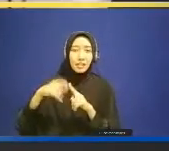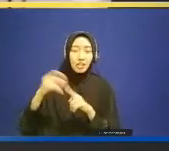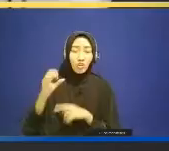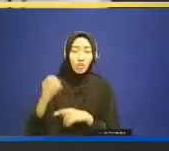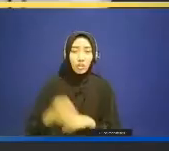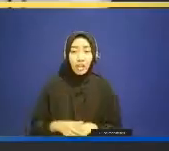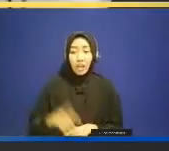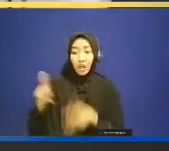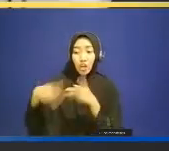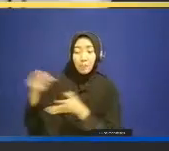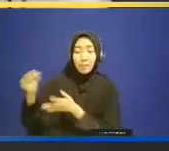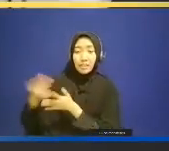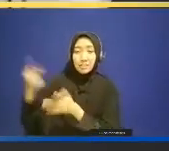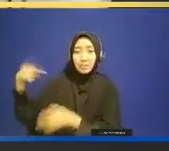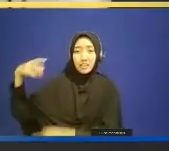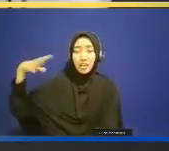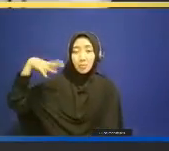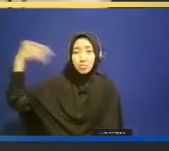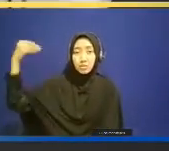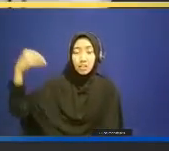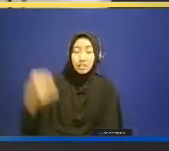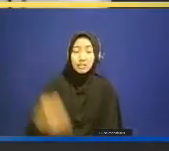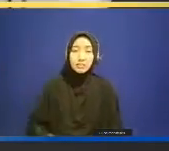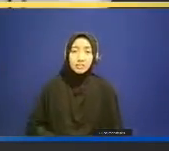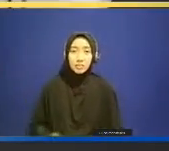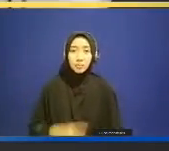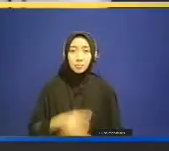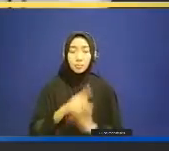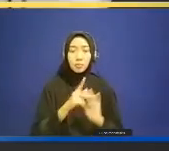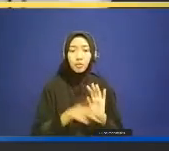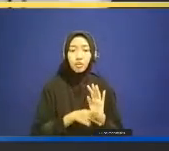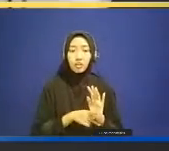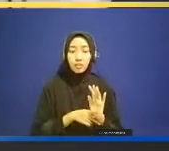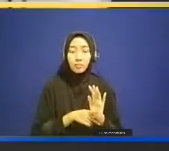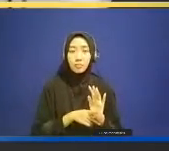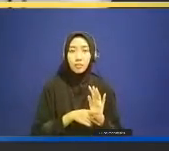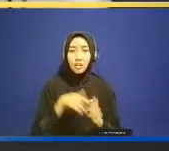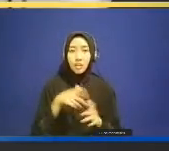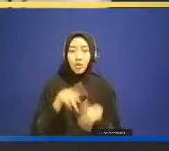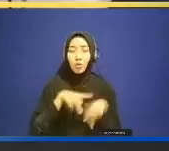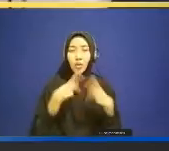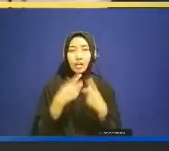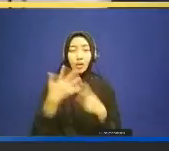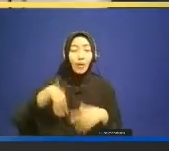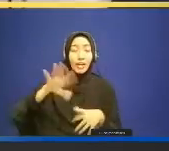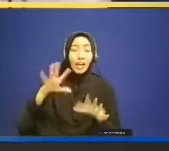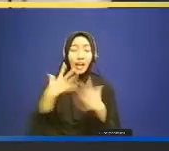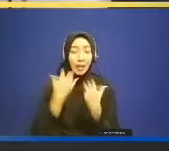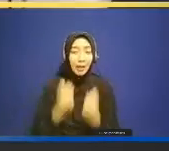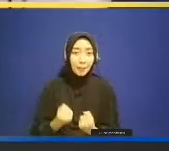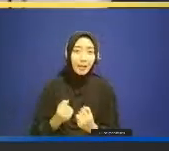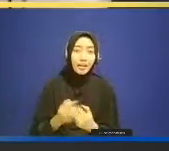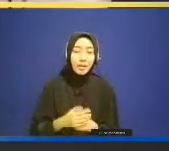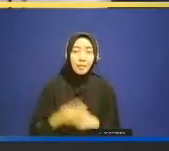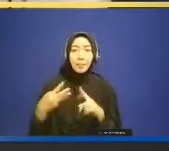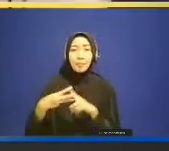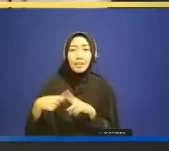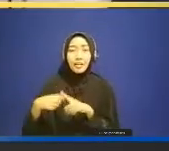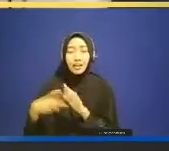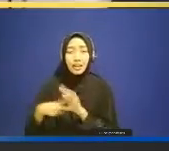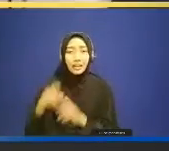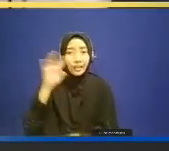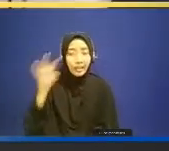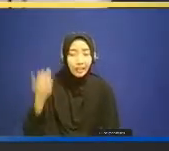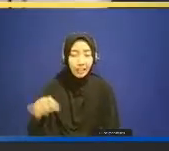pemerintah pusat misalnya adalah ada program keluarga harapan bantuan iuran BPJS dan seterusnya